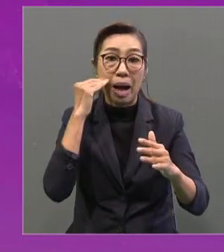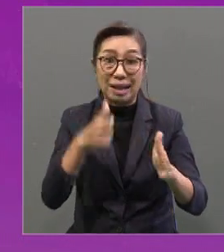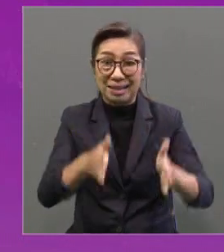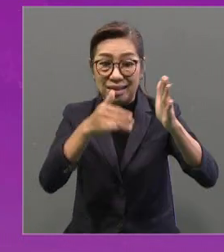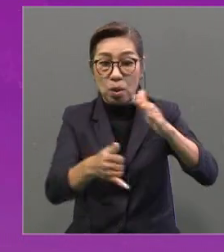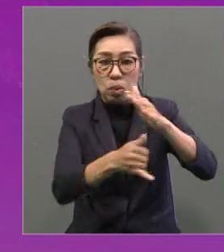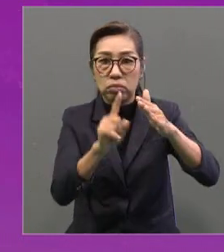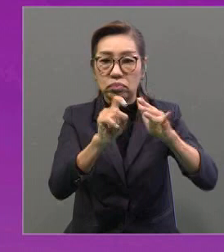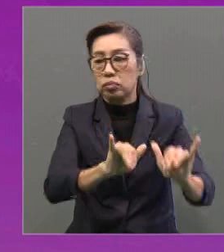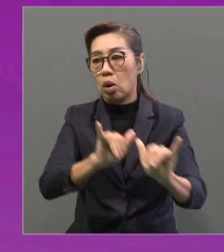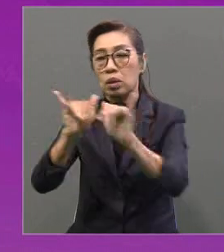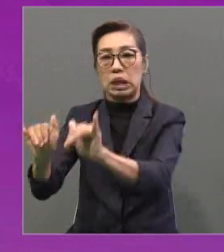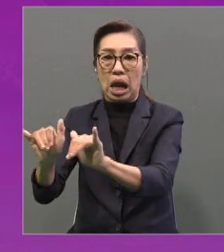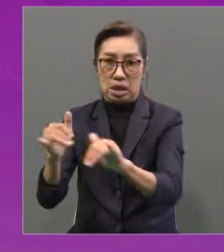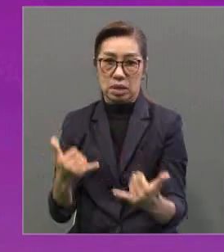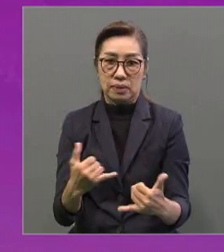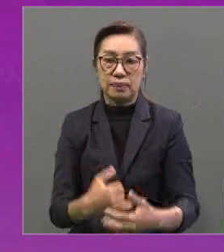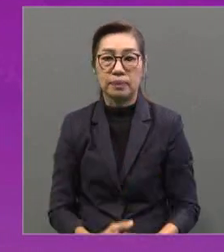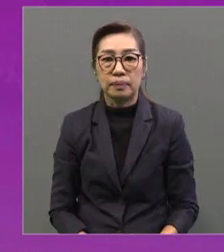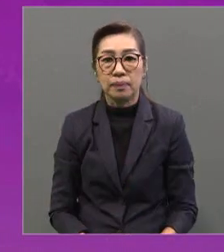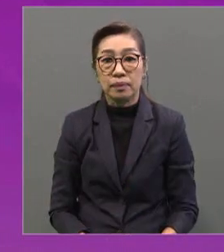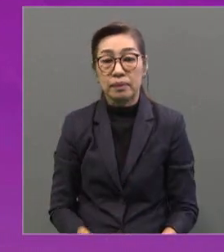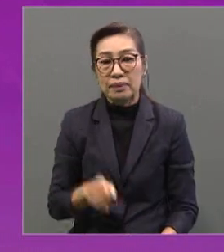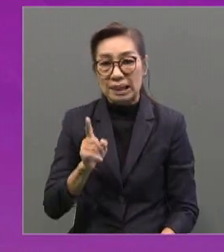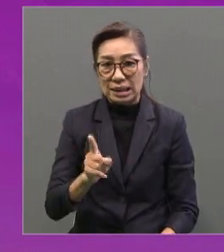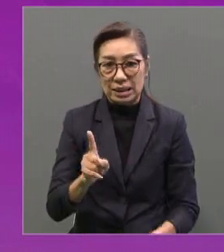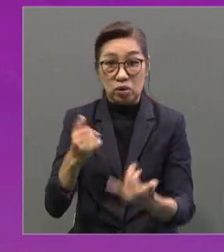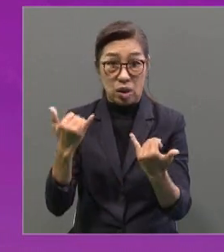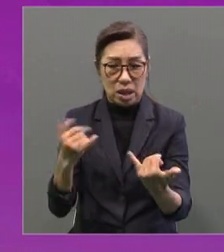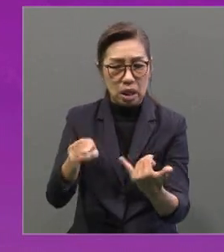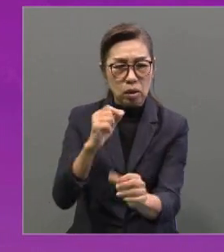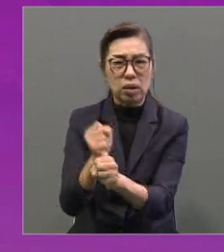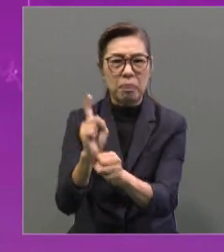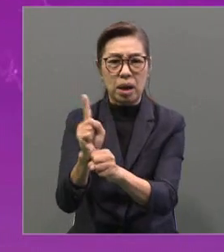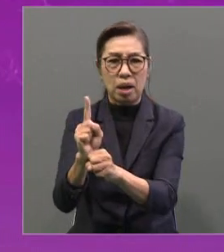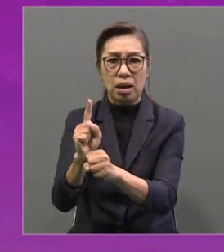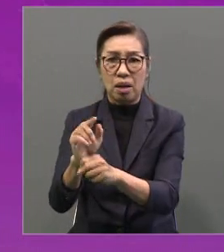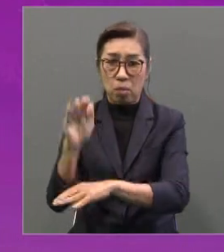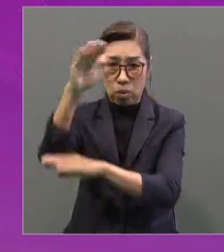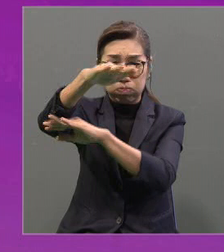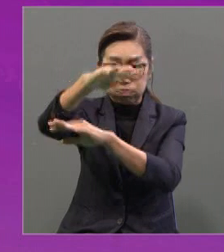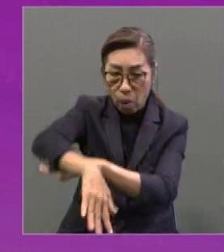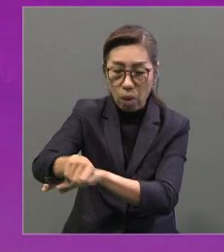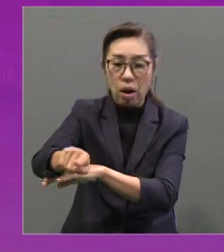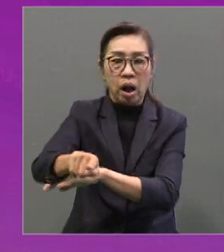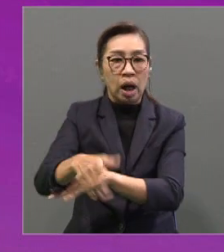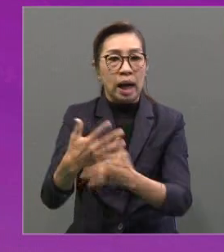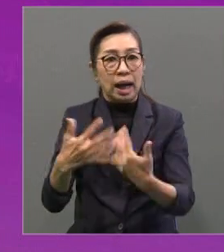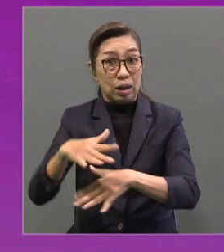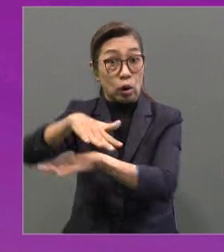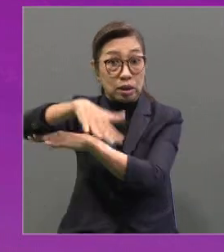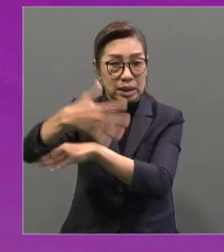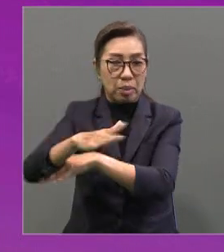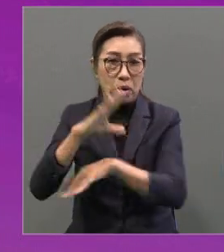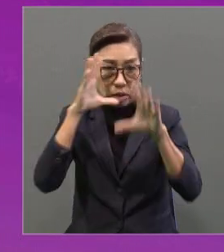ได้เลยนะคะต้องมีการอพยพไปนั่นเอง คือภารกิจหลักณขณะนี้หลังจากที่เมื่อคืนเจ้าหน้าที่ที่เกี่ยวข้องเขา